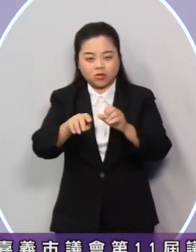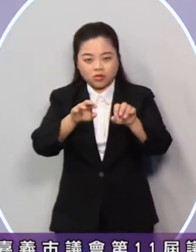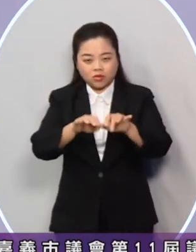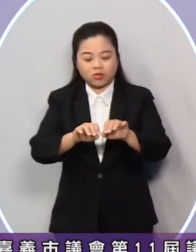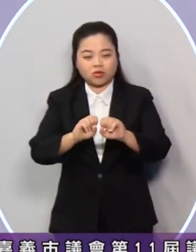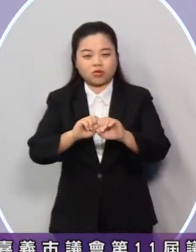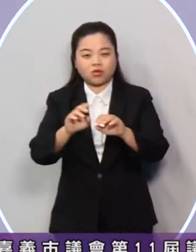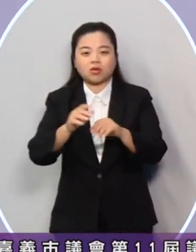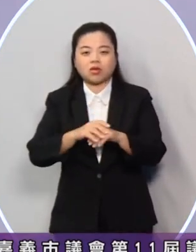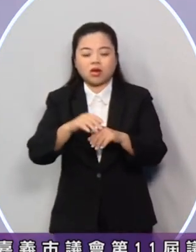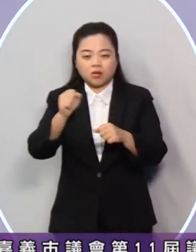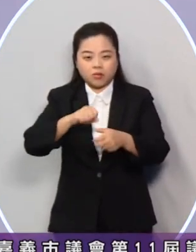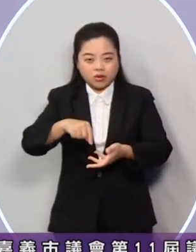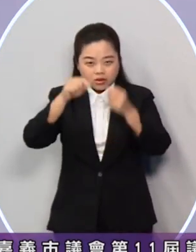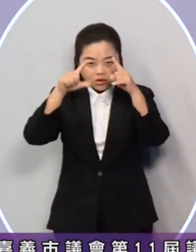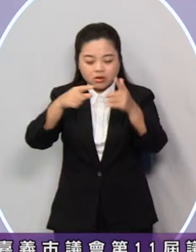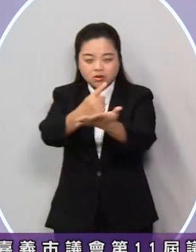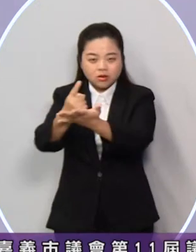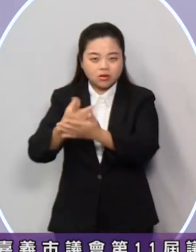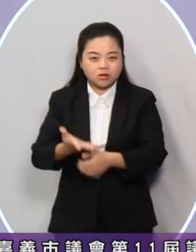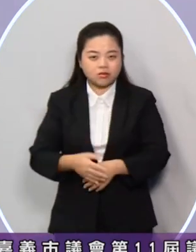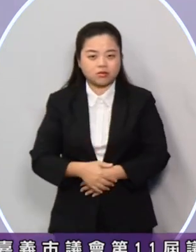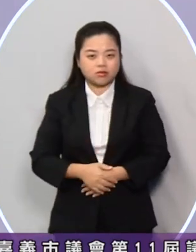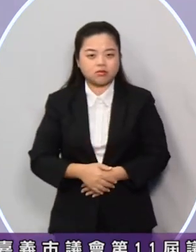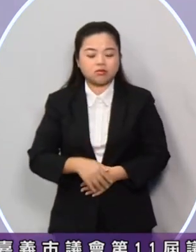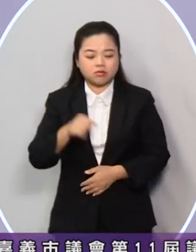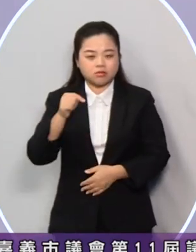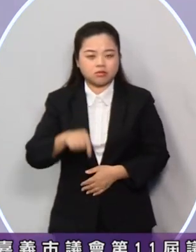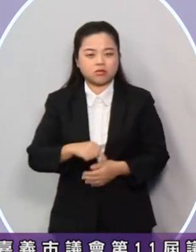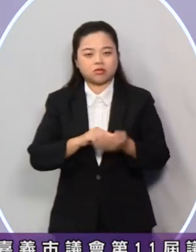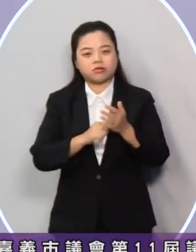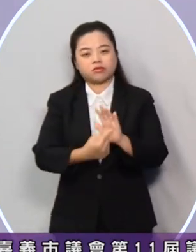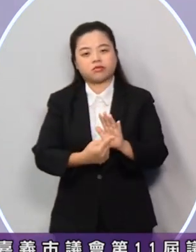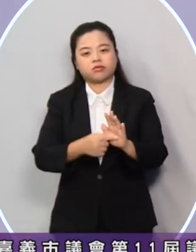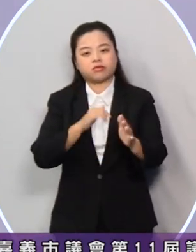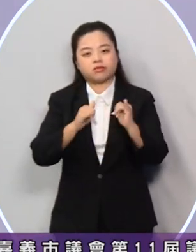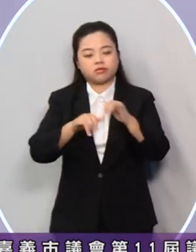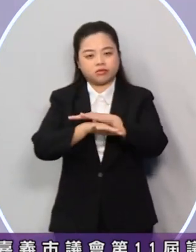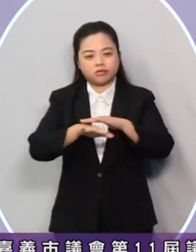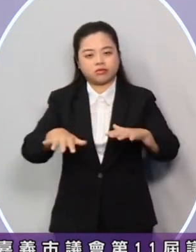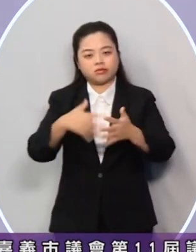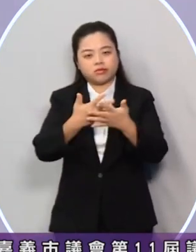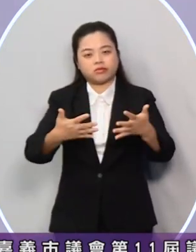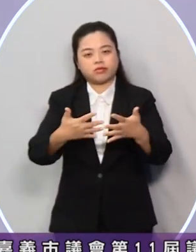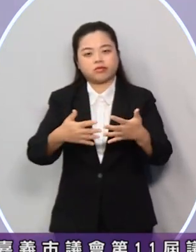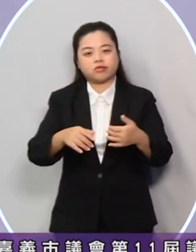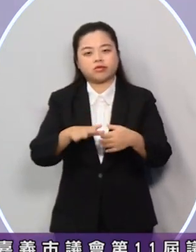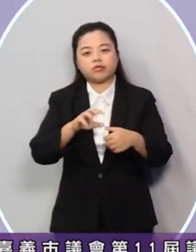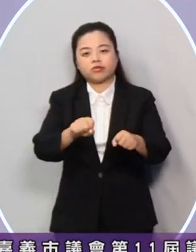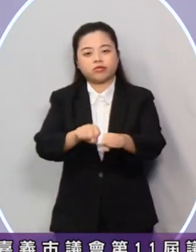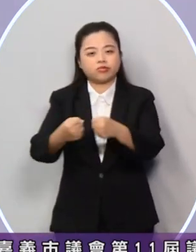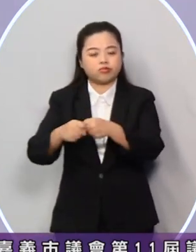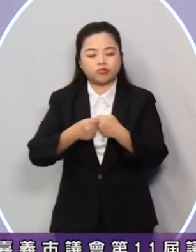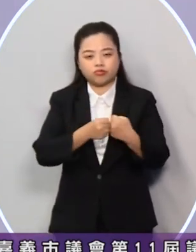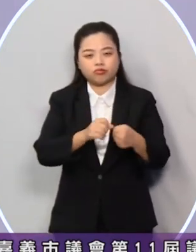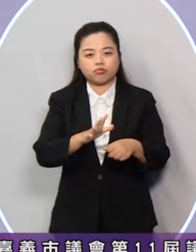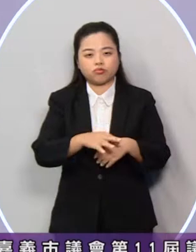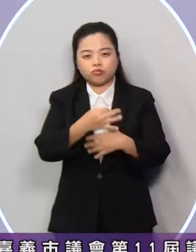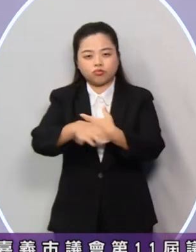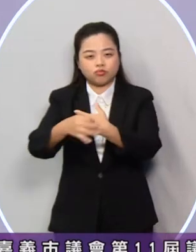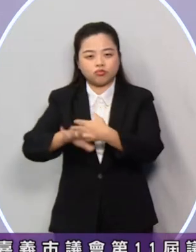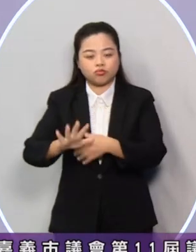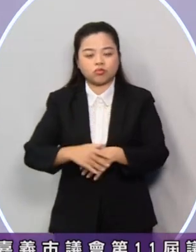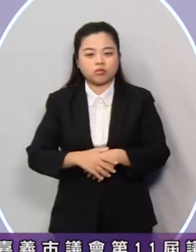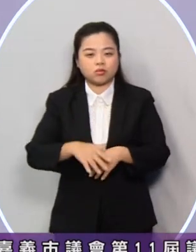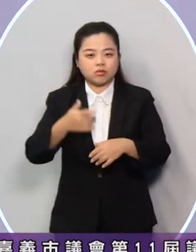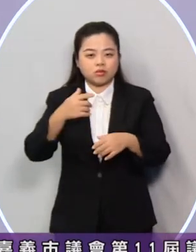归民众小心防范吗？这显然使得社会安全网有破洞，也使得家中有小孩